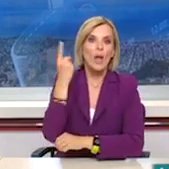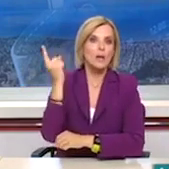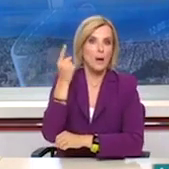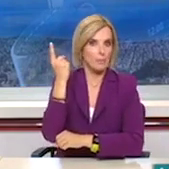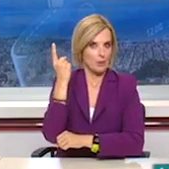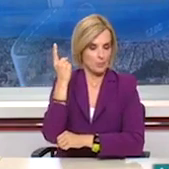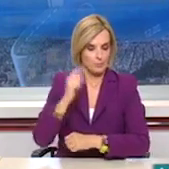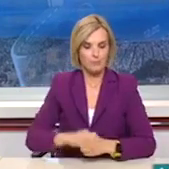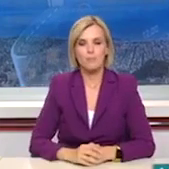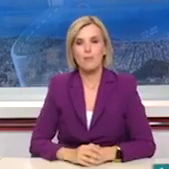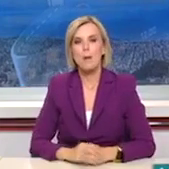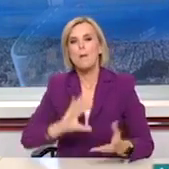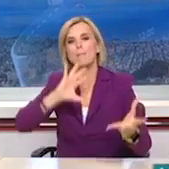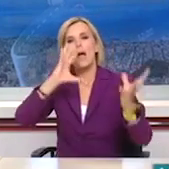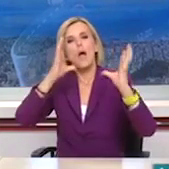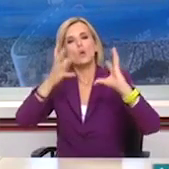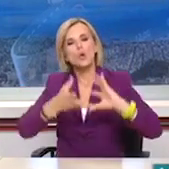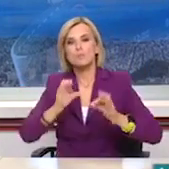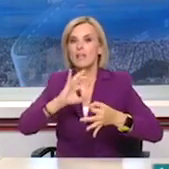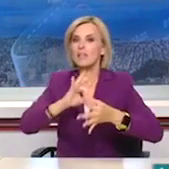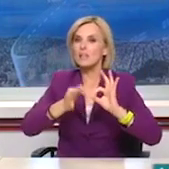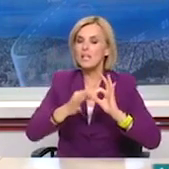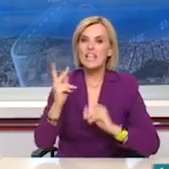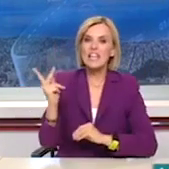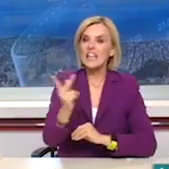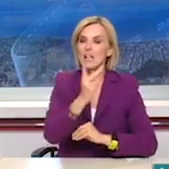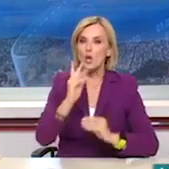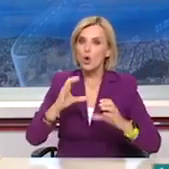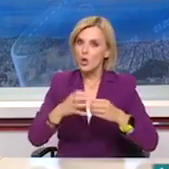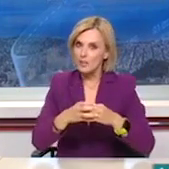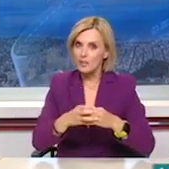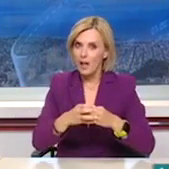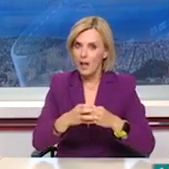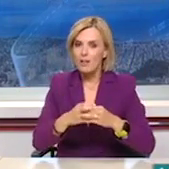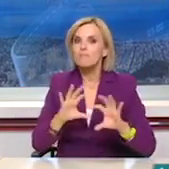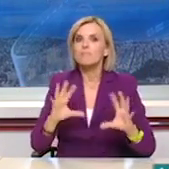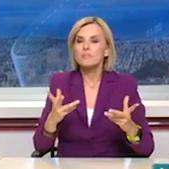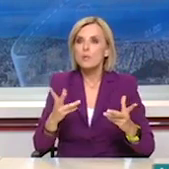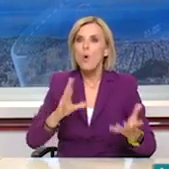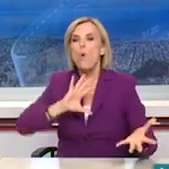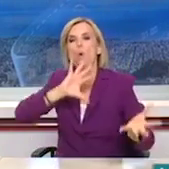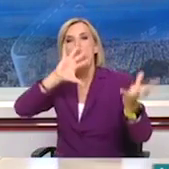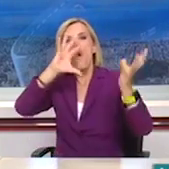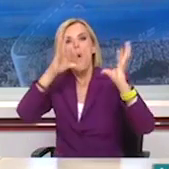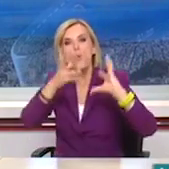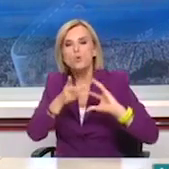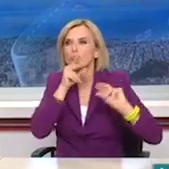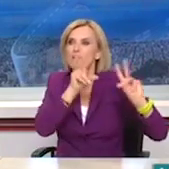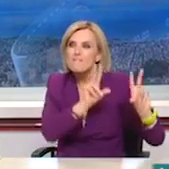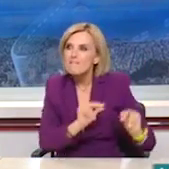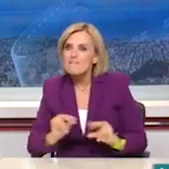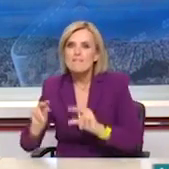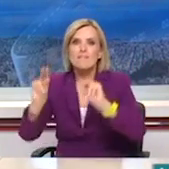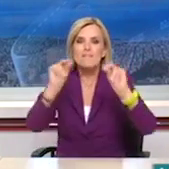Σαν παγκόσμια επιστημονική κοινότητα, θα ρίξω όλη η γη, έγινε ένα. Ζήσαμε και ζούμε δύσκολες καταστάσεις, με